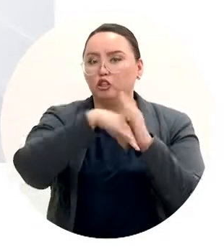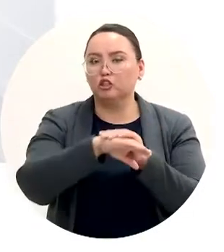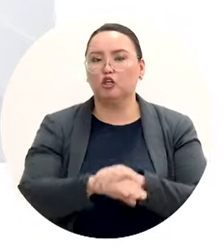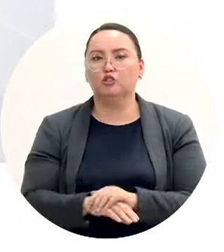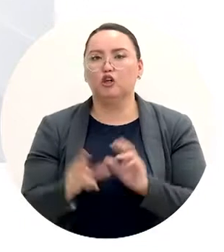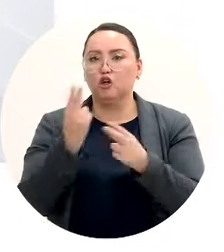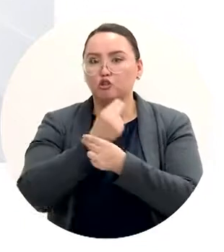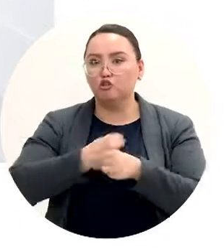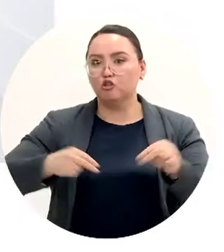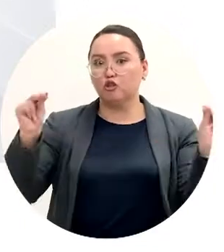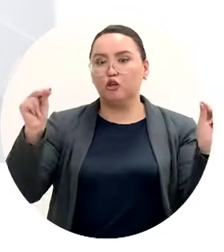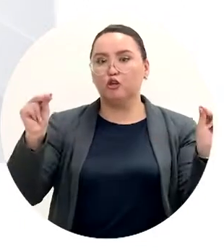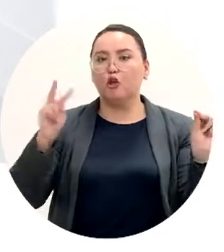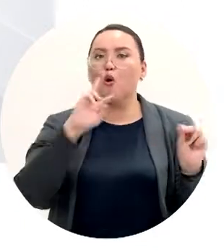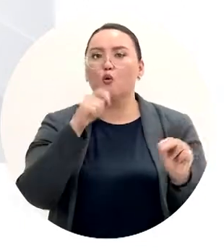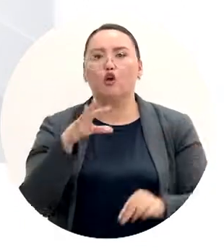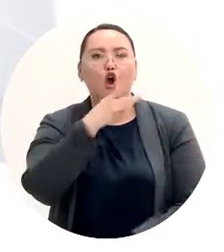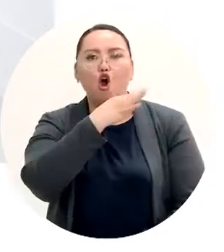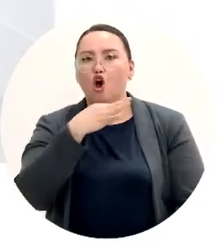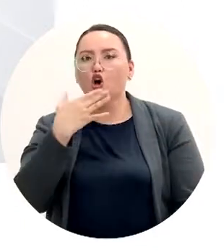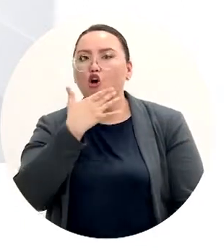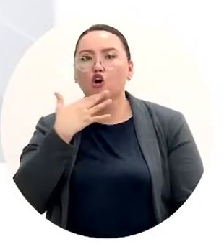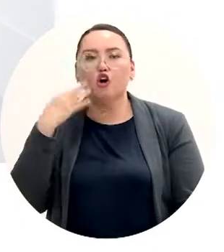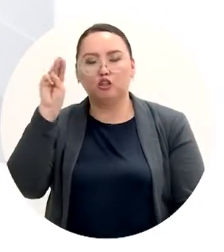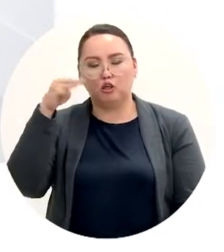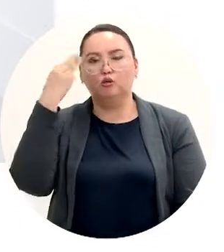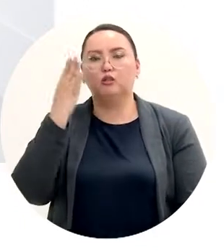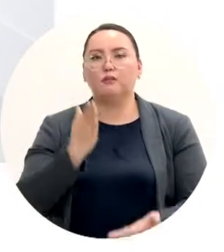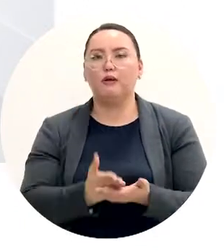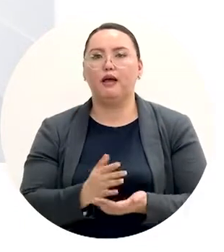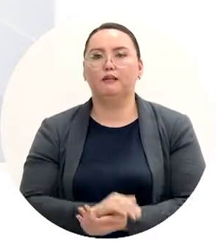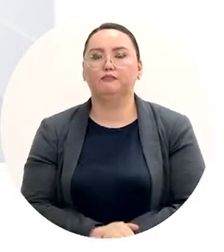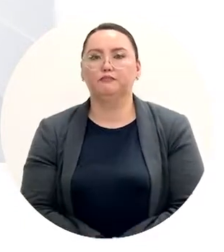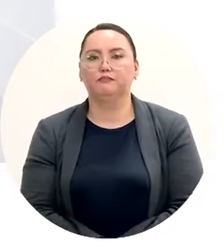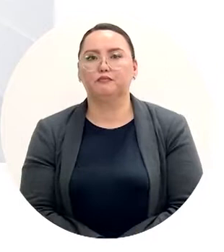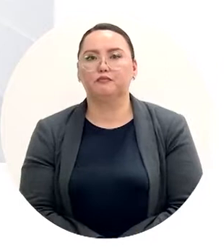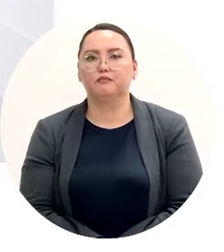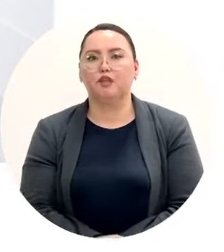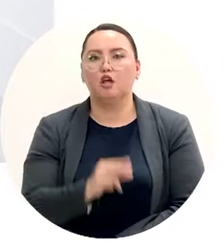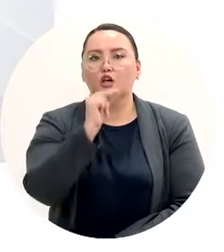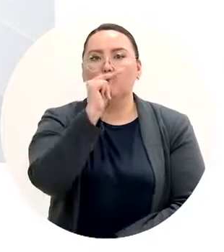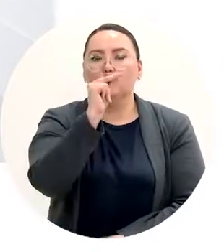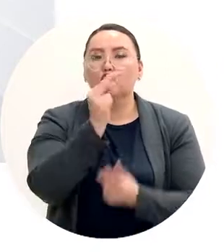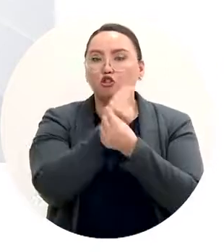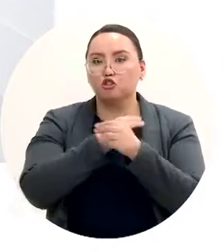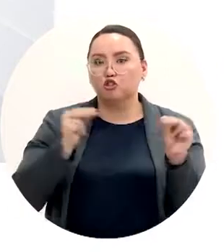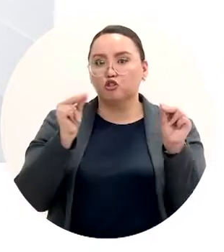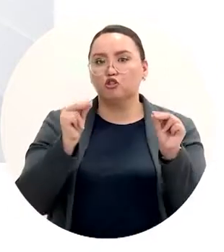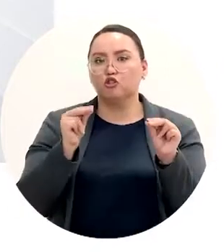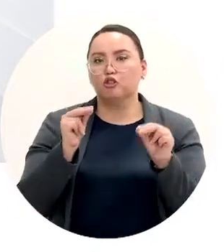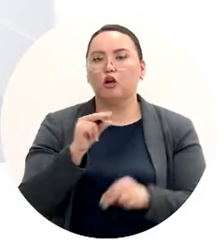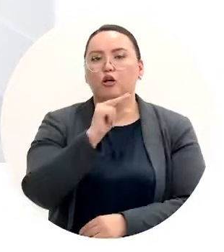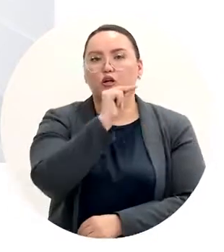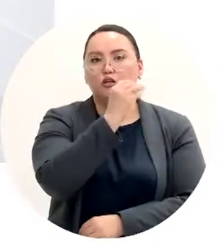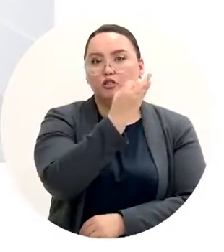За багш нь энэ ч шүлгийн шүлэг дотроос чөлөөний гэдэг үгийг өөр өнгөөр онцлон тэмдэглэжээ. За чөлөө